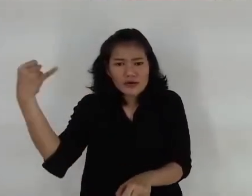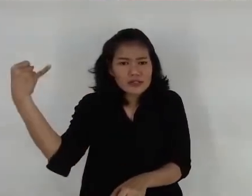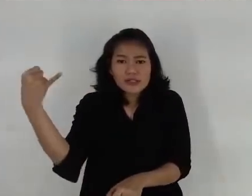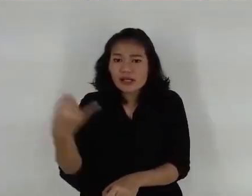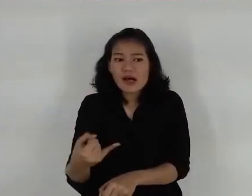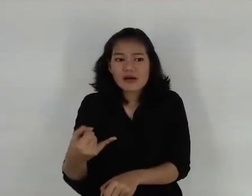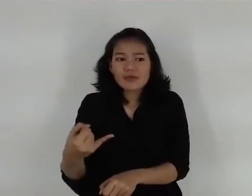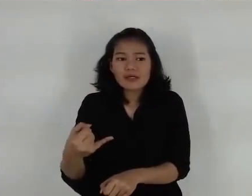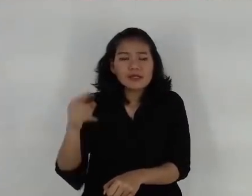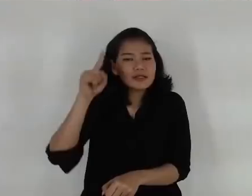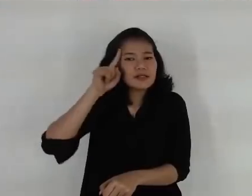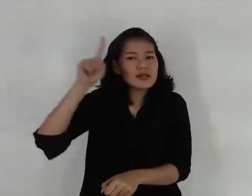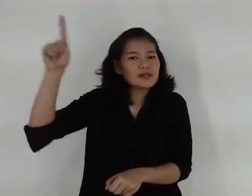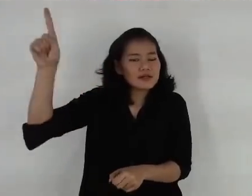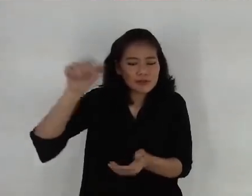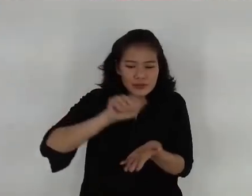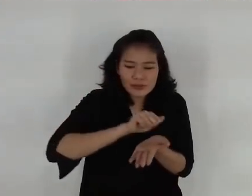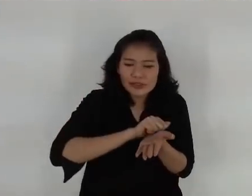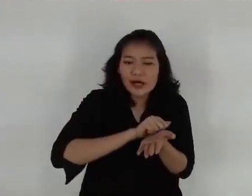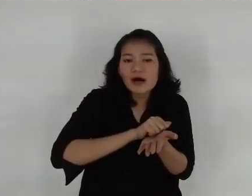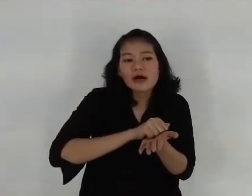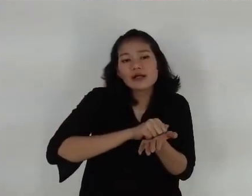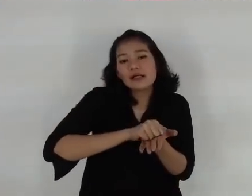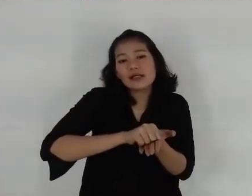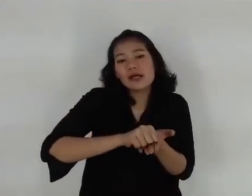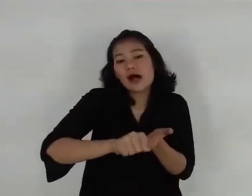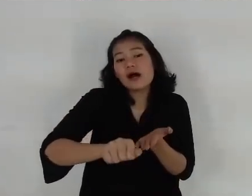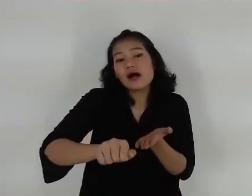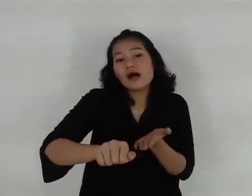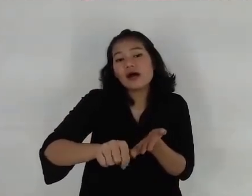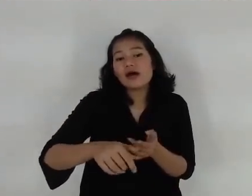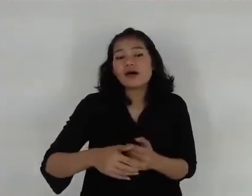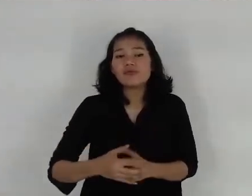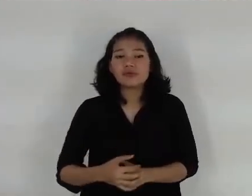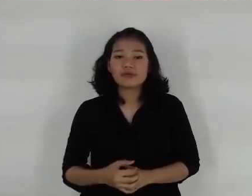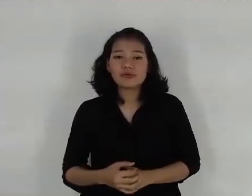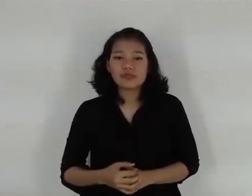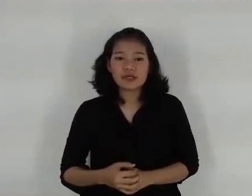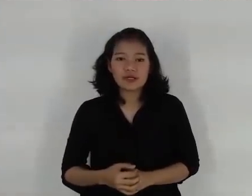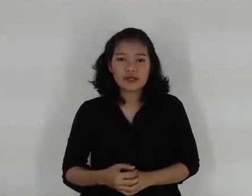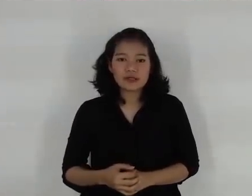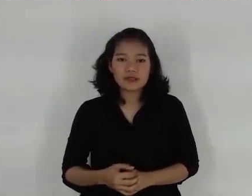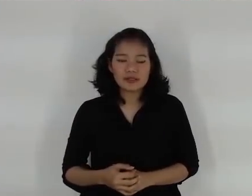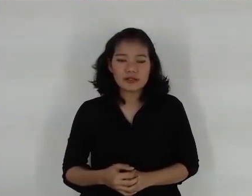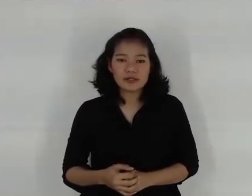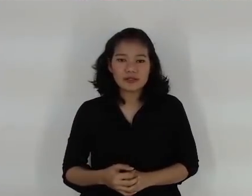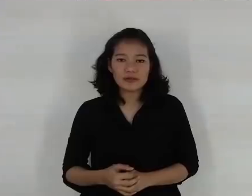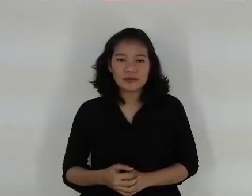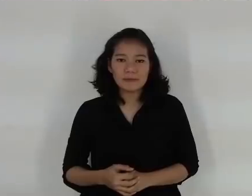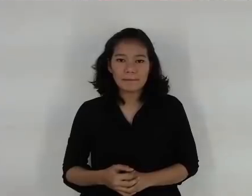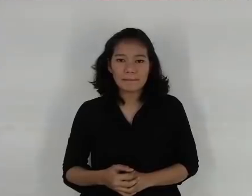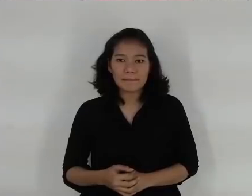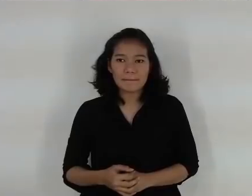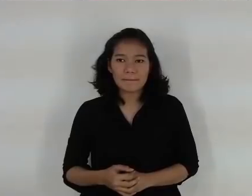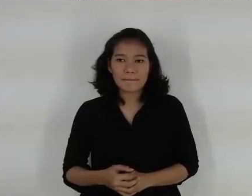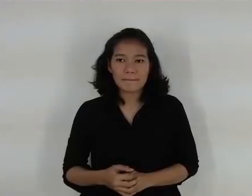berdosa pedusi Aski mogok usahanya